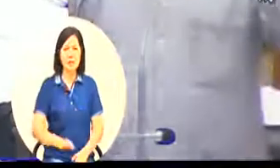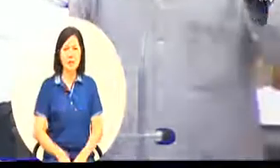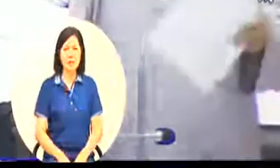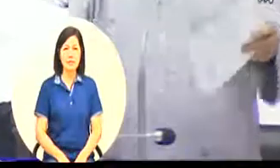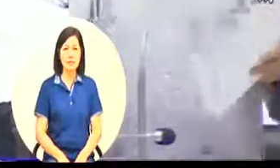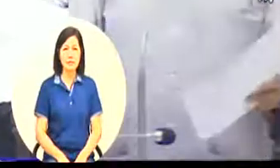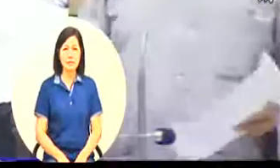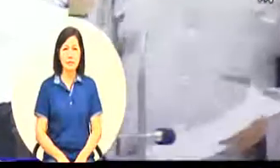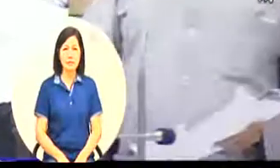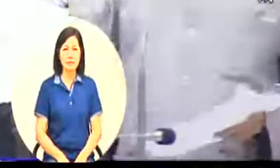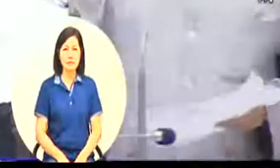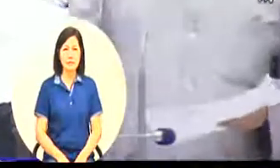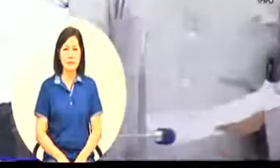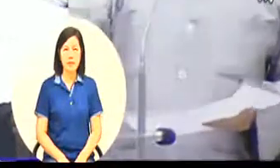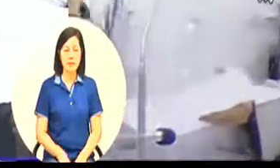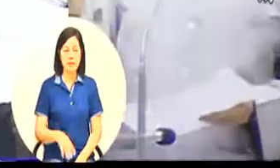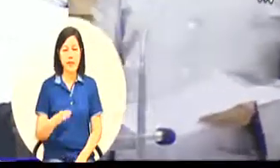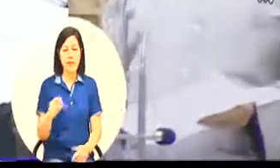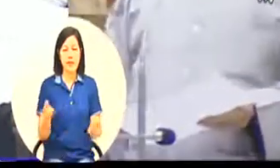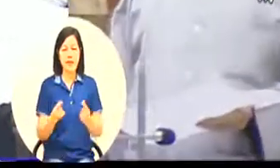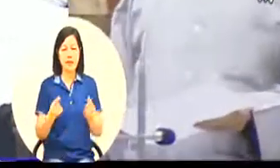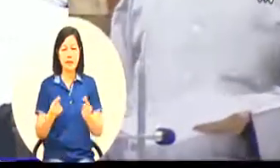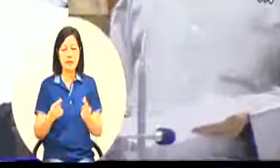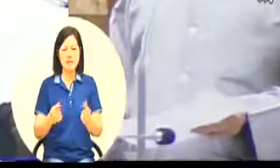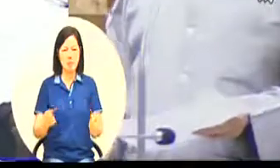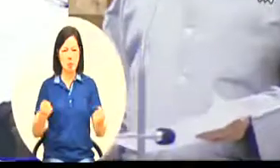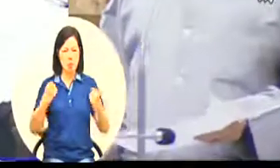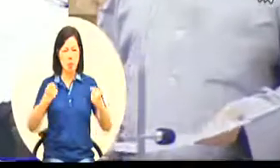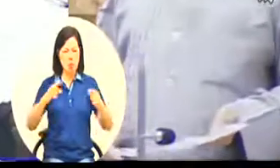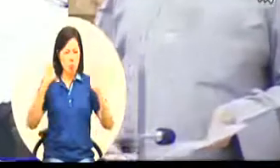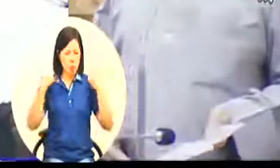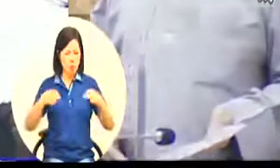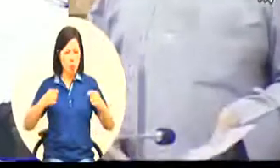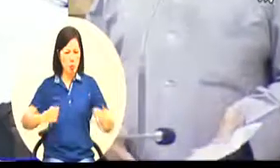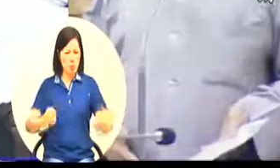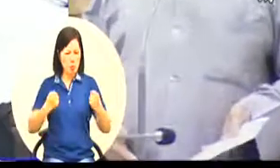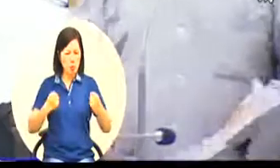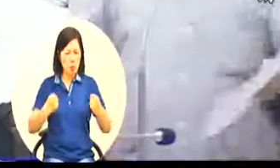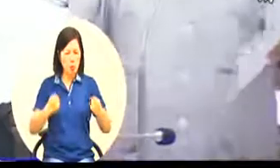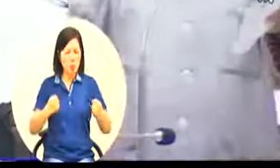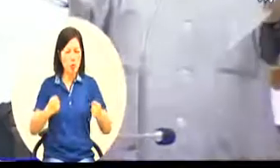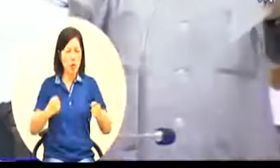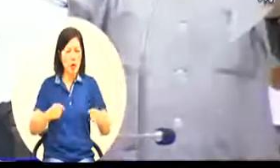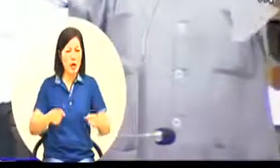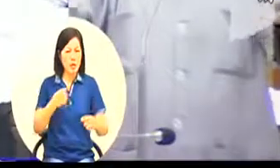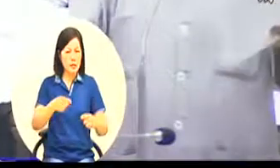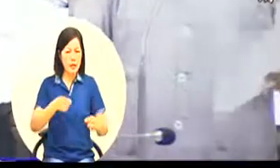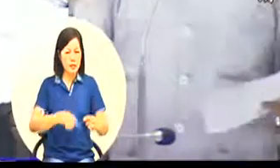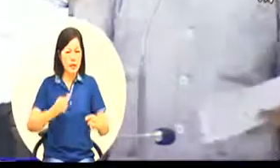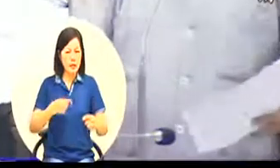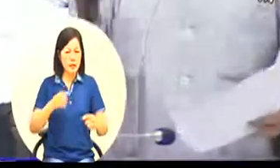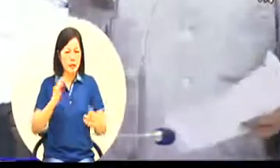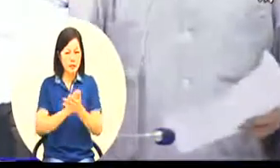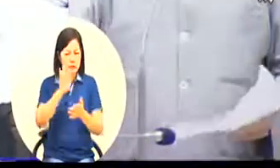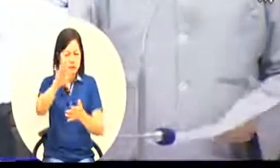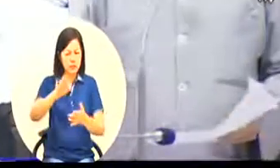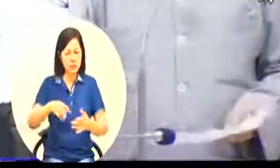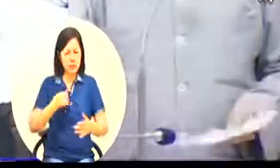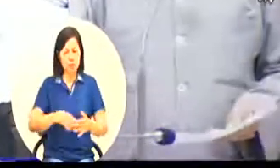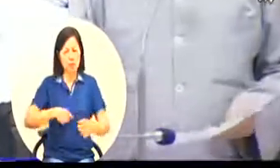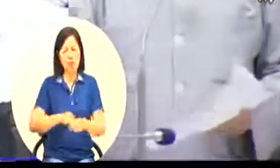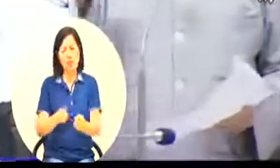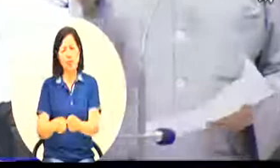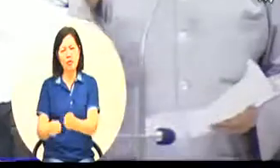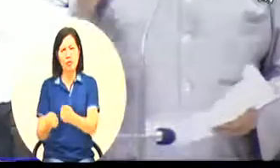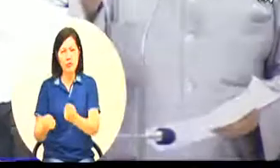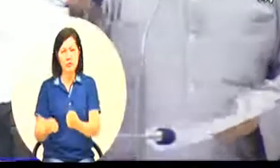安尼像你那牛车驶路加病病叫安尼，我好下西山嘛要遐用，安尼身体规组拢歹了了，伊的身体即嘛